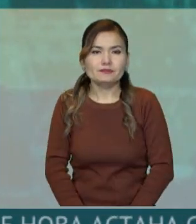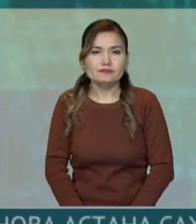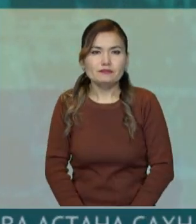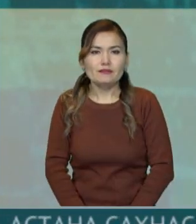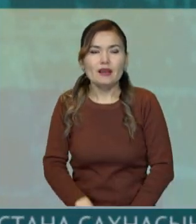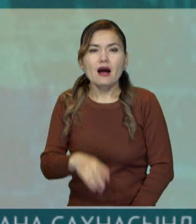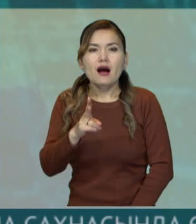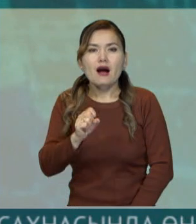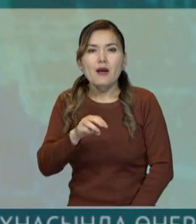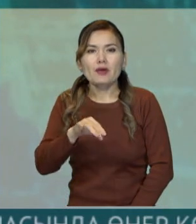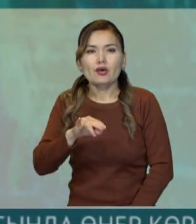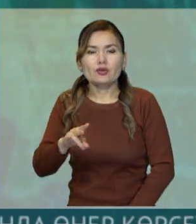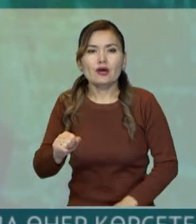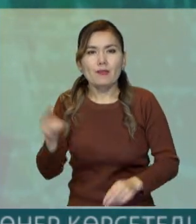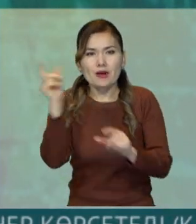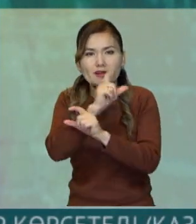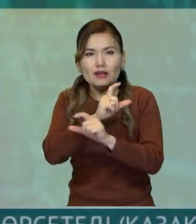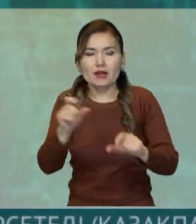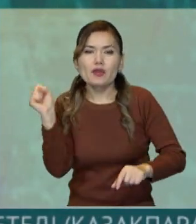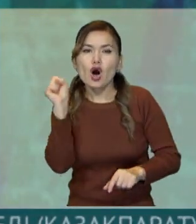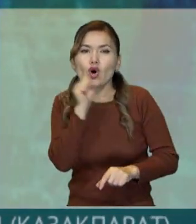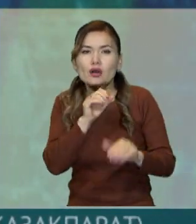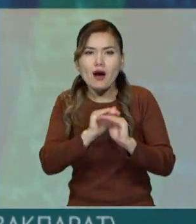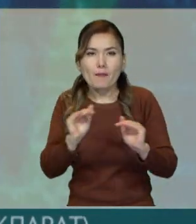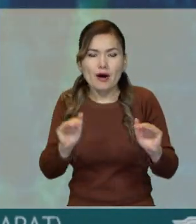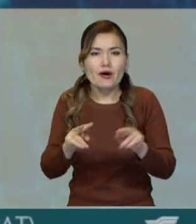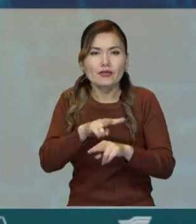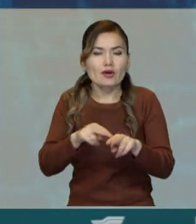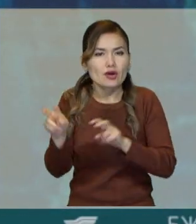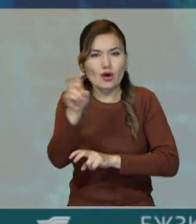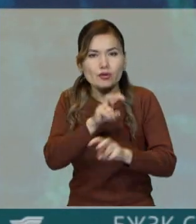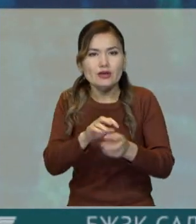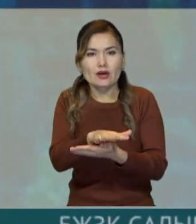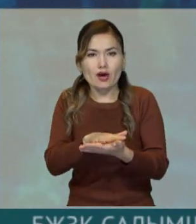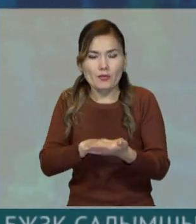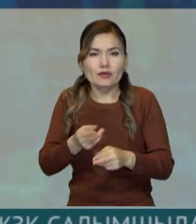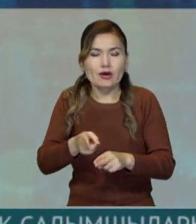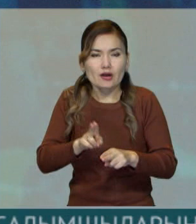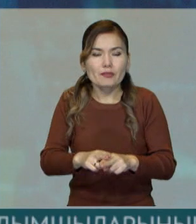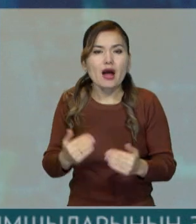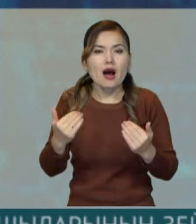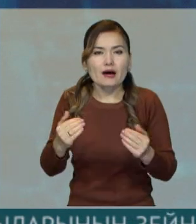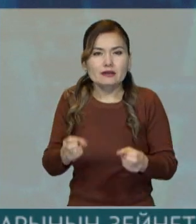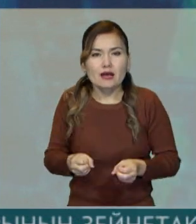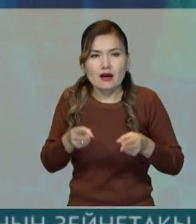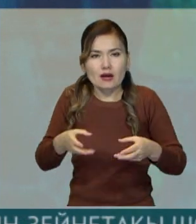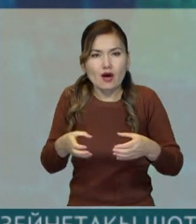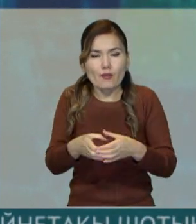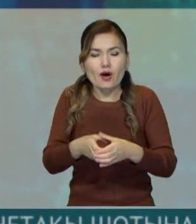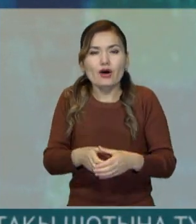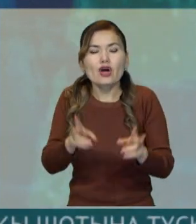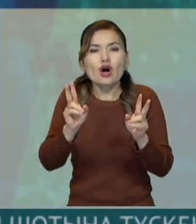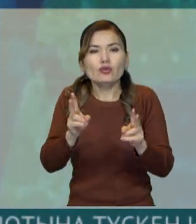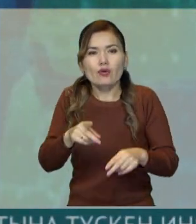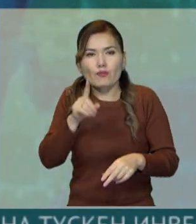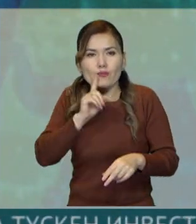Ал Камерунда мектепте ұрланған балаларды іздестіру операциясы жалғасуда. Бұл іске қатысты жауапкершілікті әзірге ешбір ұйым